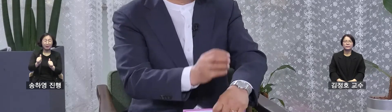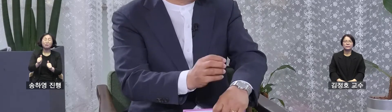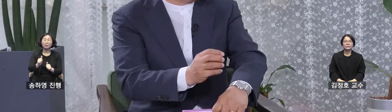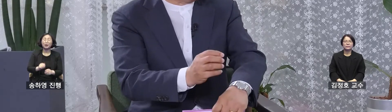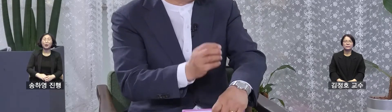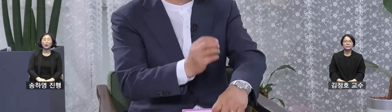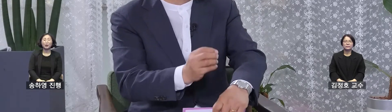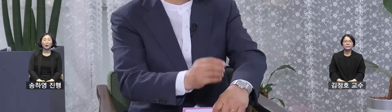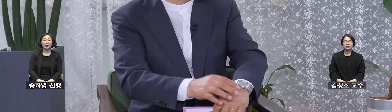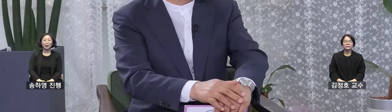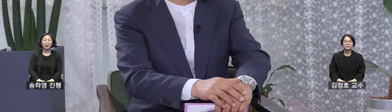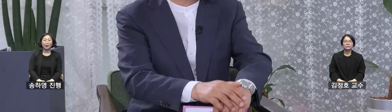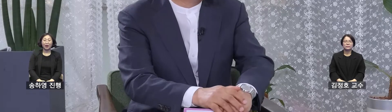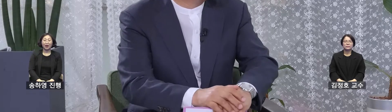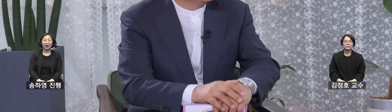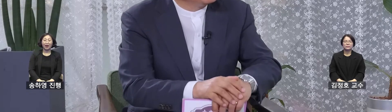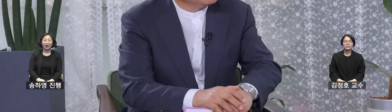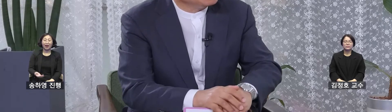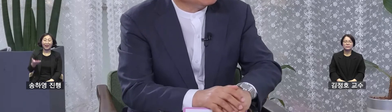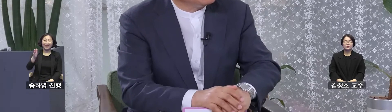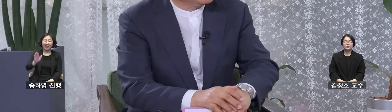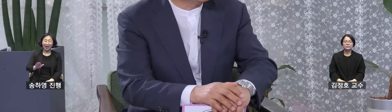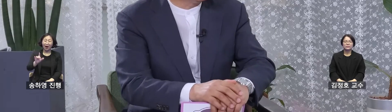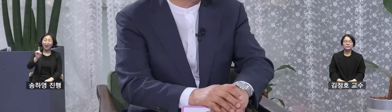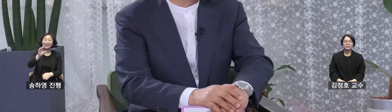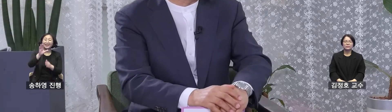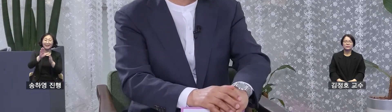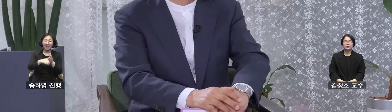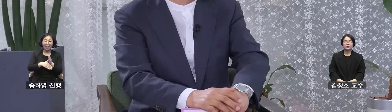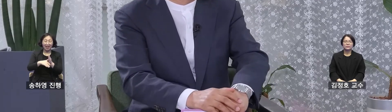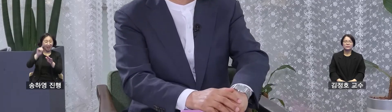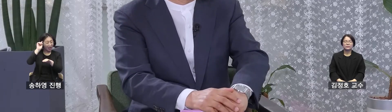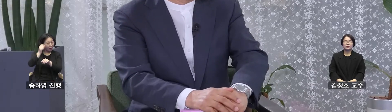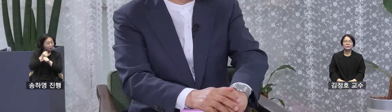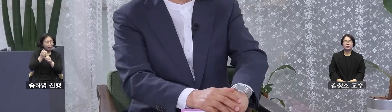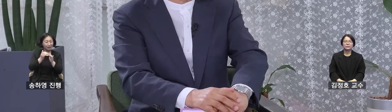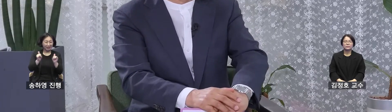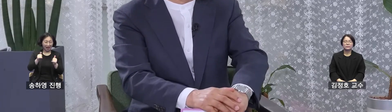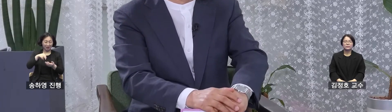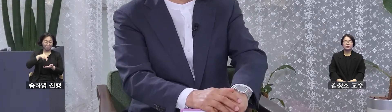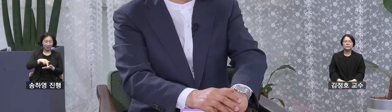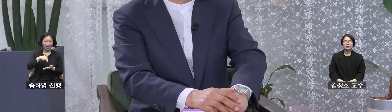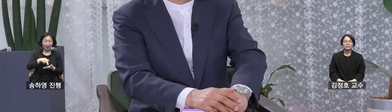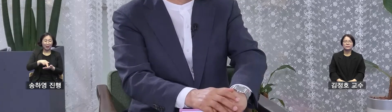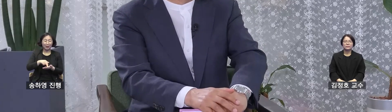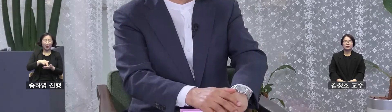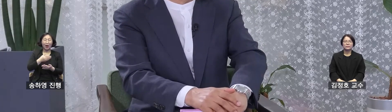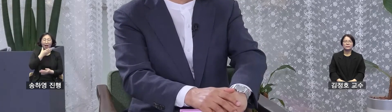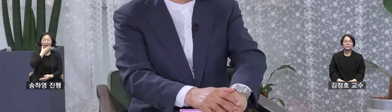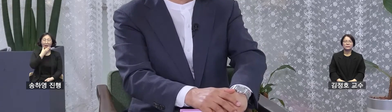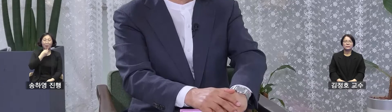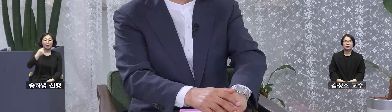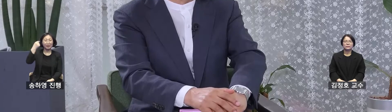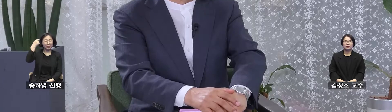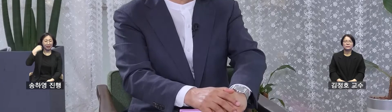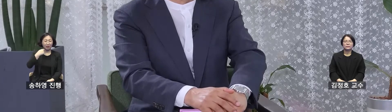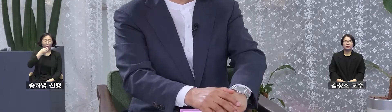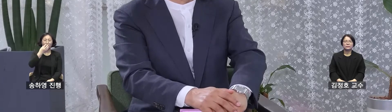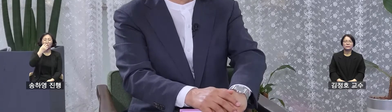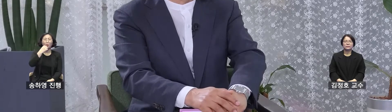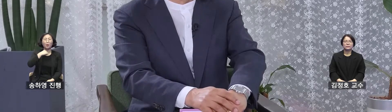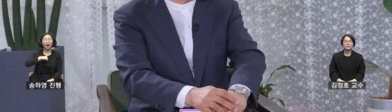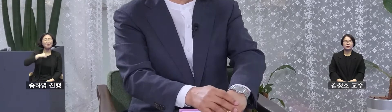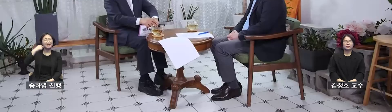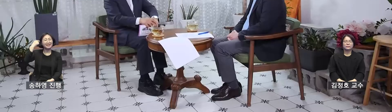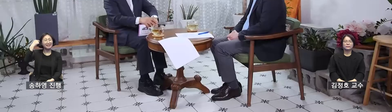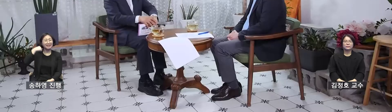근데 어느 때 연구자로서 또 학자로서 네. 행복감을 느끼고 보람이 있다